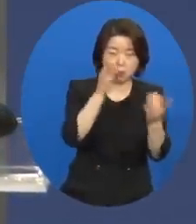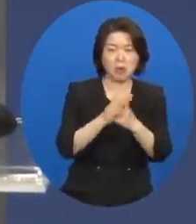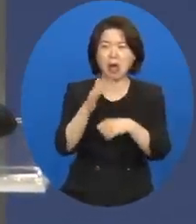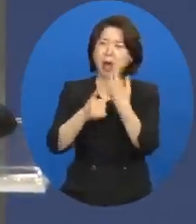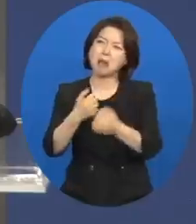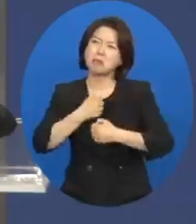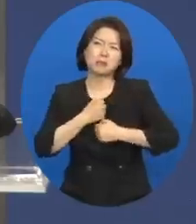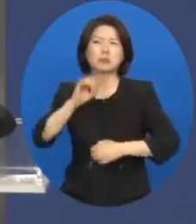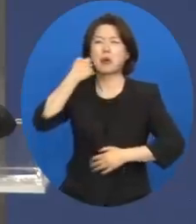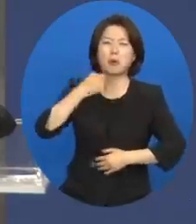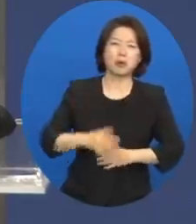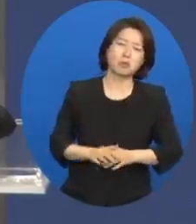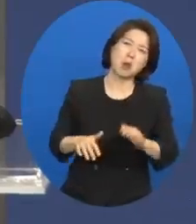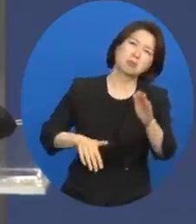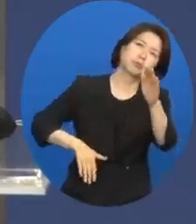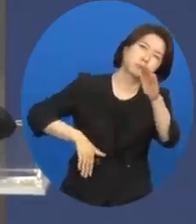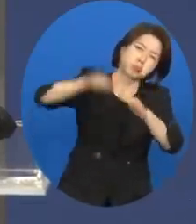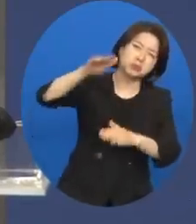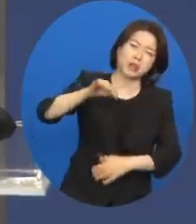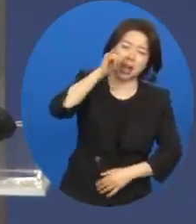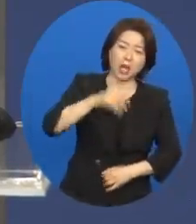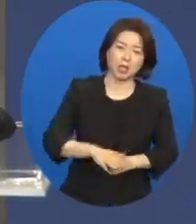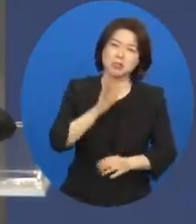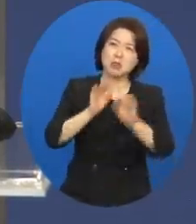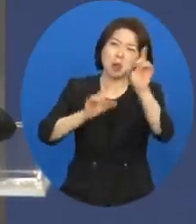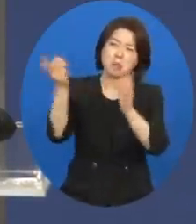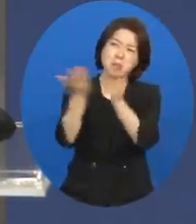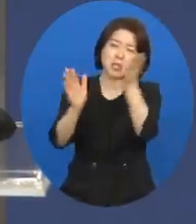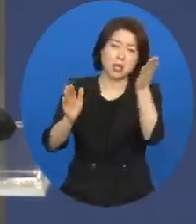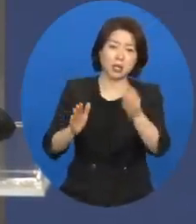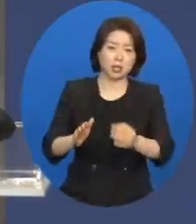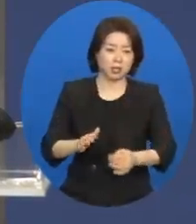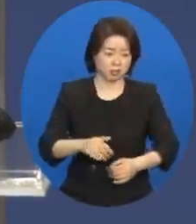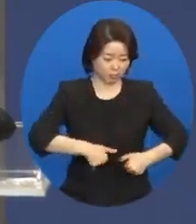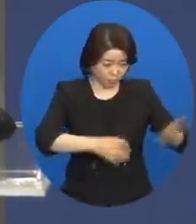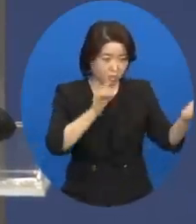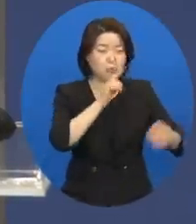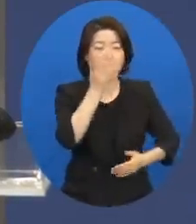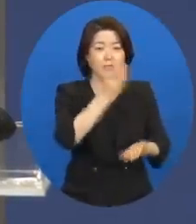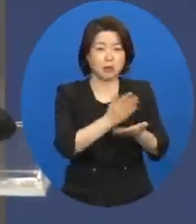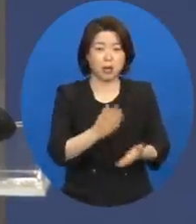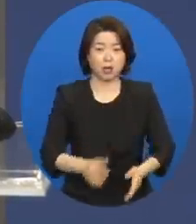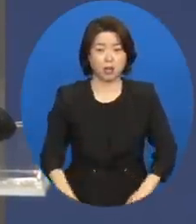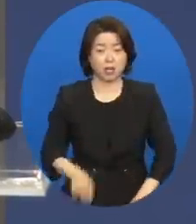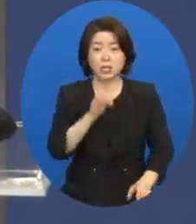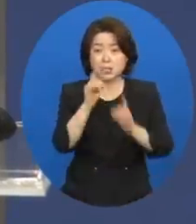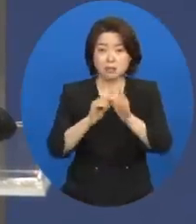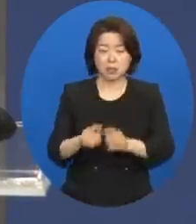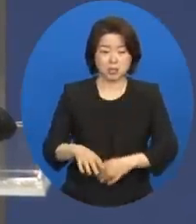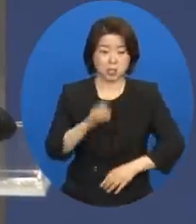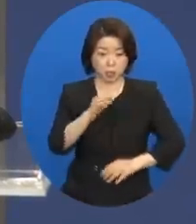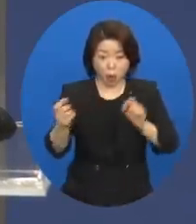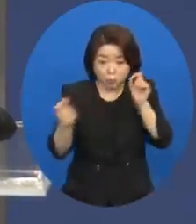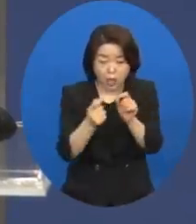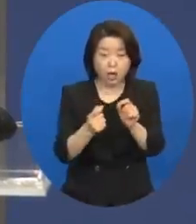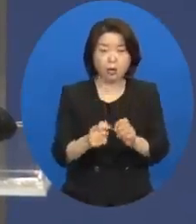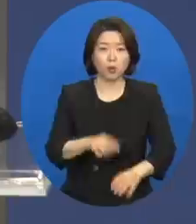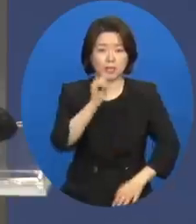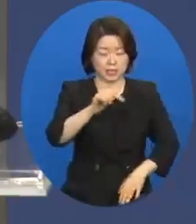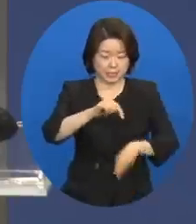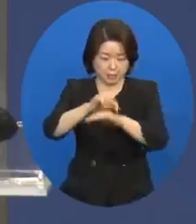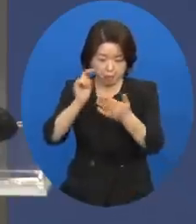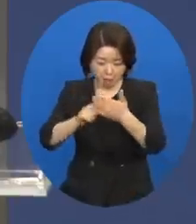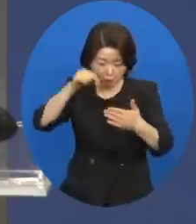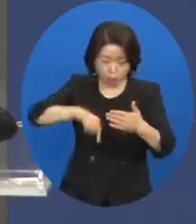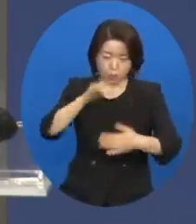너무 어렵습니다. 너무 수준이 높습니다. 현실적이 아닙니다. 쓸데없는 소리 하지 말아라. 이 말씀이 너무 가까워서 네 마음에